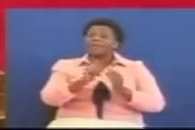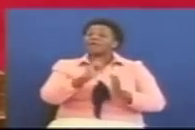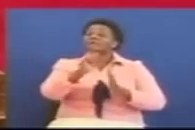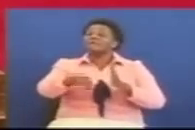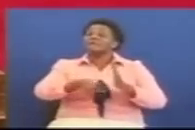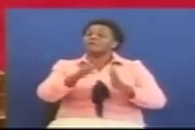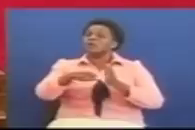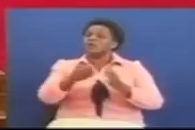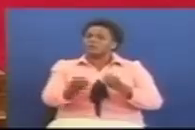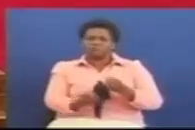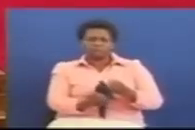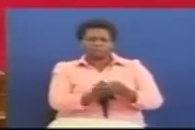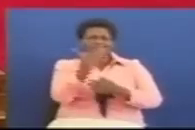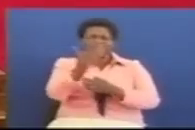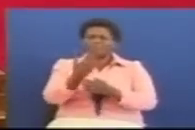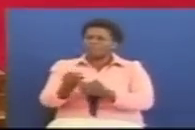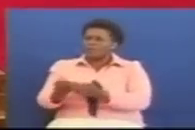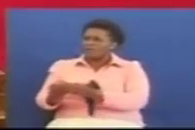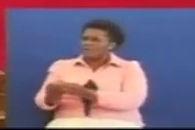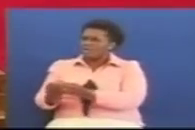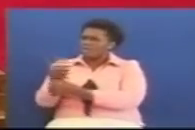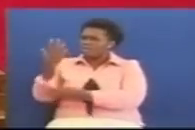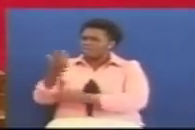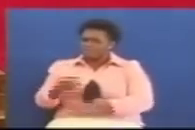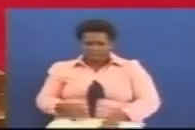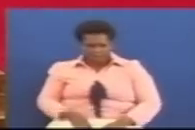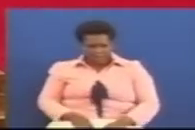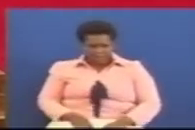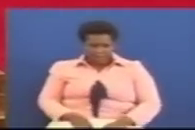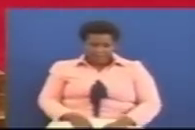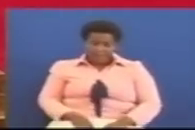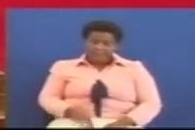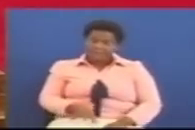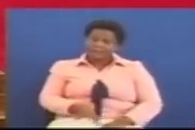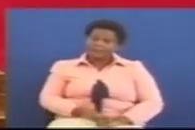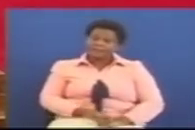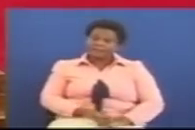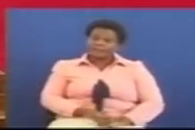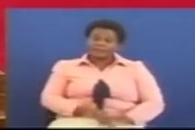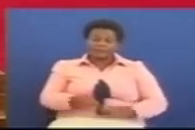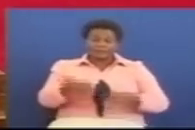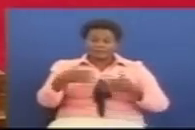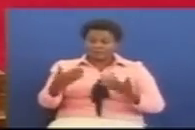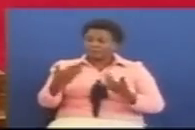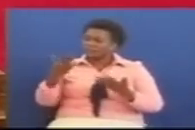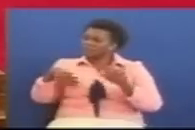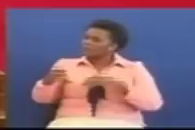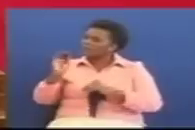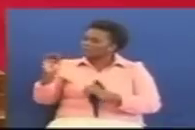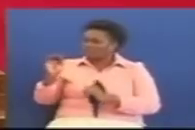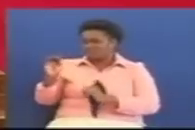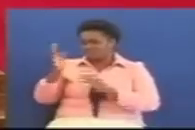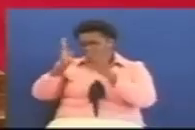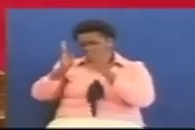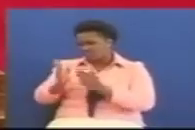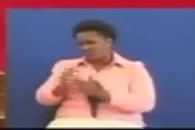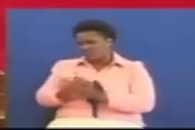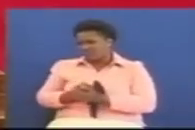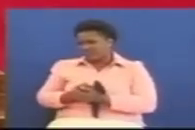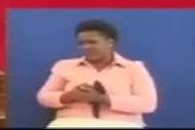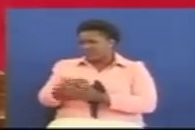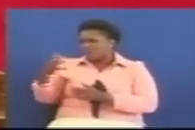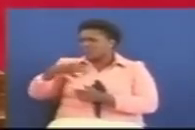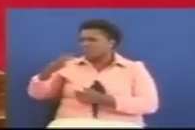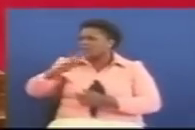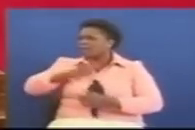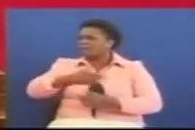mazao yanayotokana na kilimo likiwemo zao la tumbaku. Kwa hiyo nimhakikishie Mheshimiwa Mbunge, Wizara